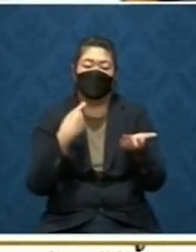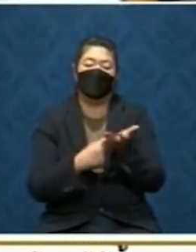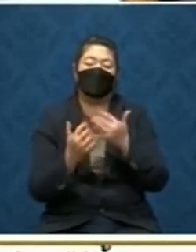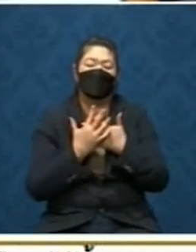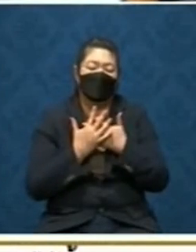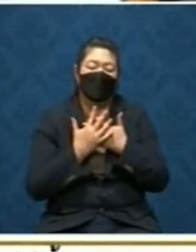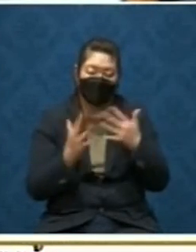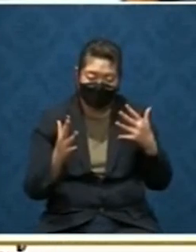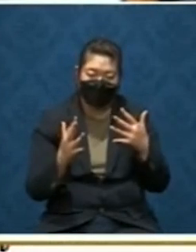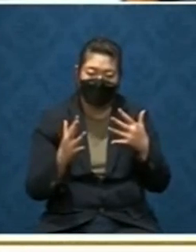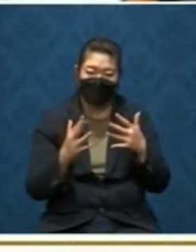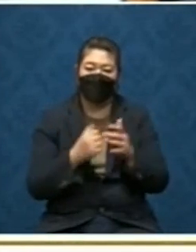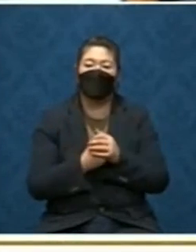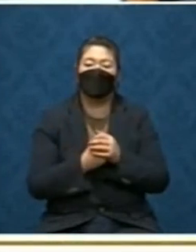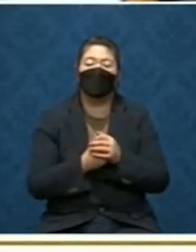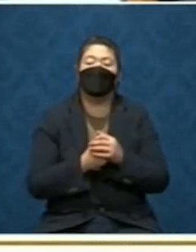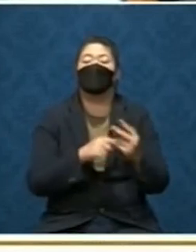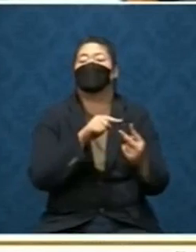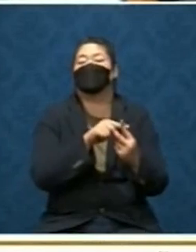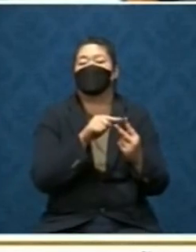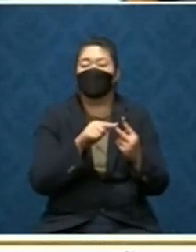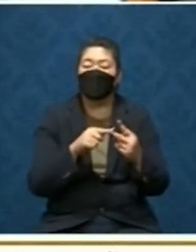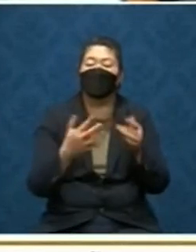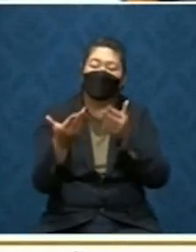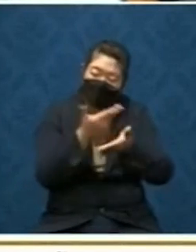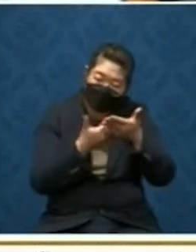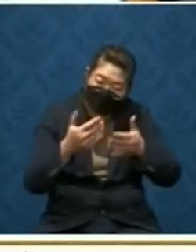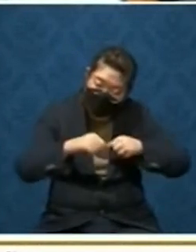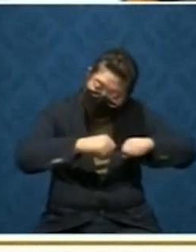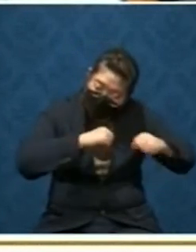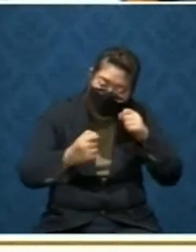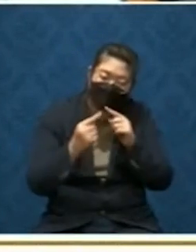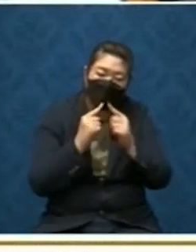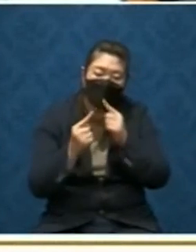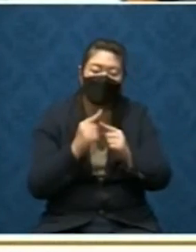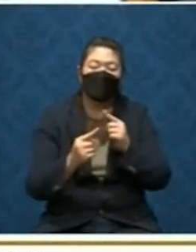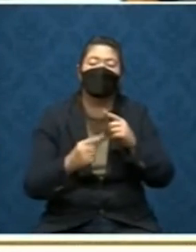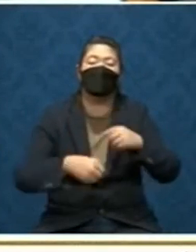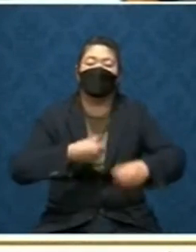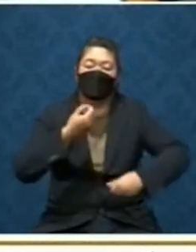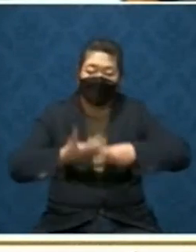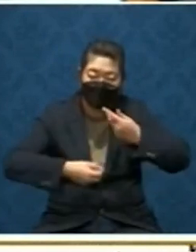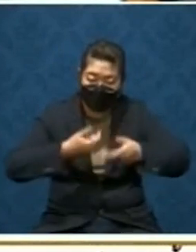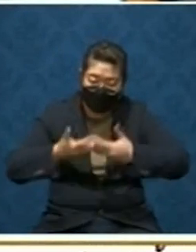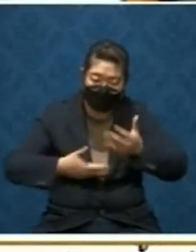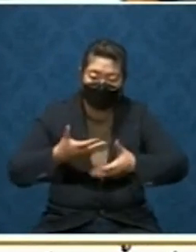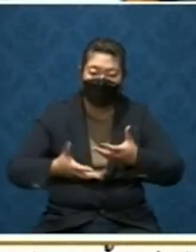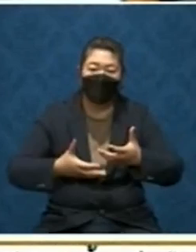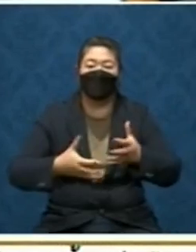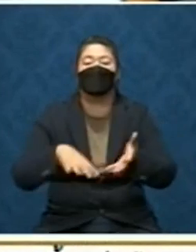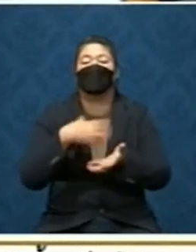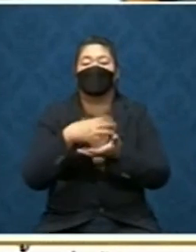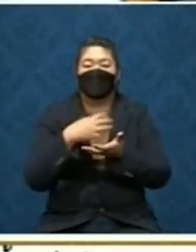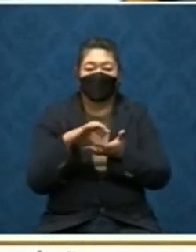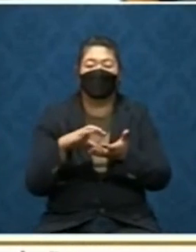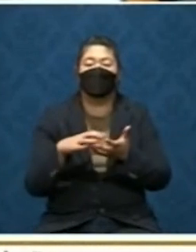พวกเขาให้พื้นที่ปลอดภัยให้พวกเขาได้มีโอกาสพูดคุยแสดงออกทางความคิดมีพื้นที่ให้พวกเขาทุกคนได้ร่วมกันสร้